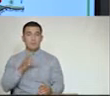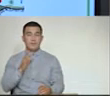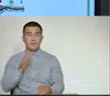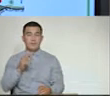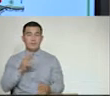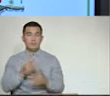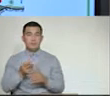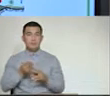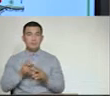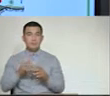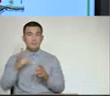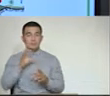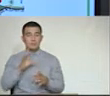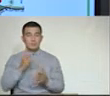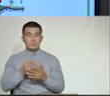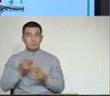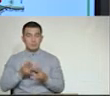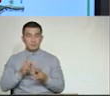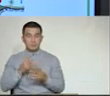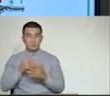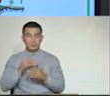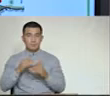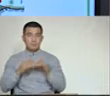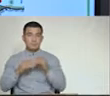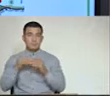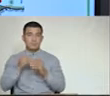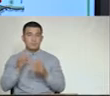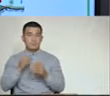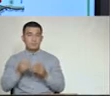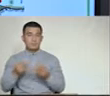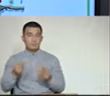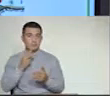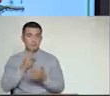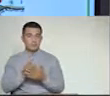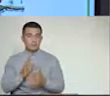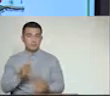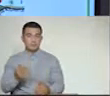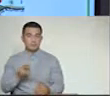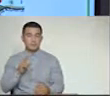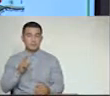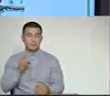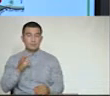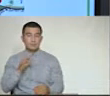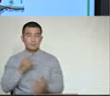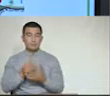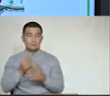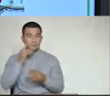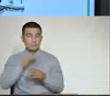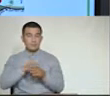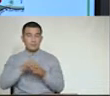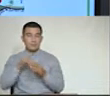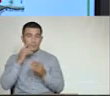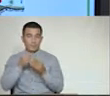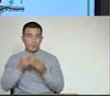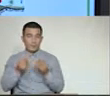va yumaloq kichik yadrolar qavatining erishi kuzatiladi. Yadrolar qavati erigandan